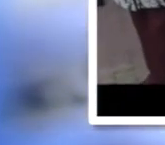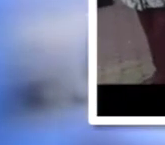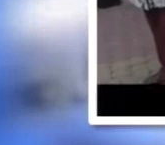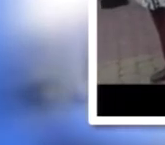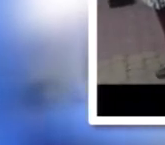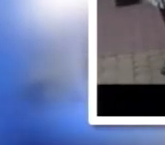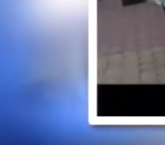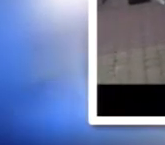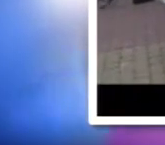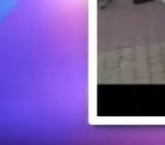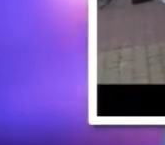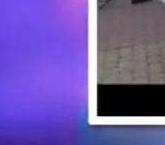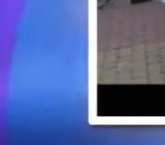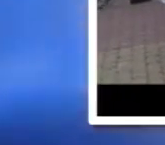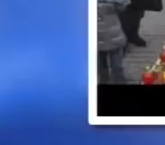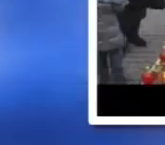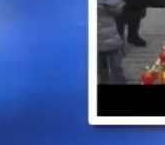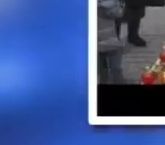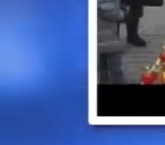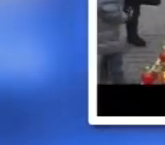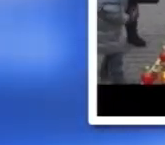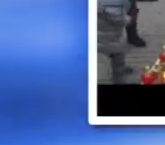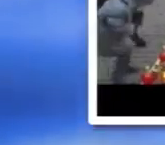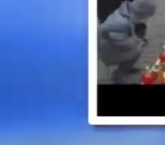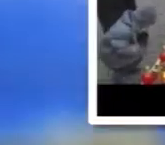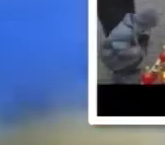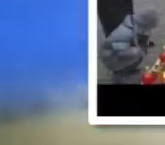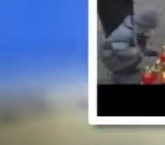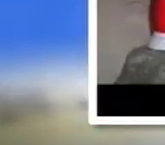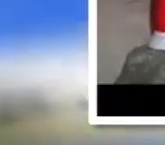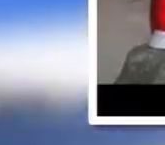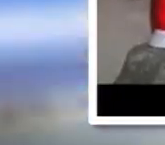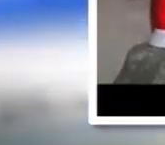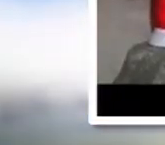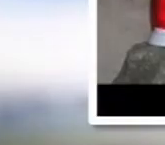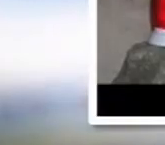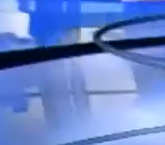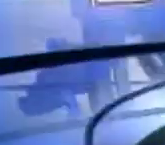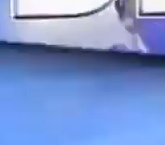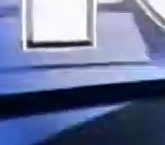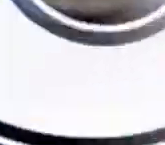трагедії Голодомору на театральному майдані відбувся мітинг «Реквієм» та акція «Запали свічку».